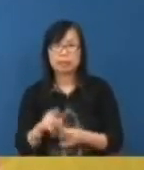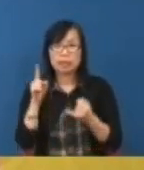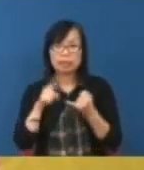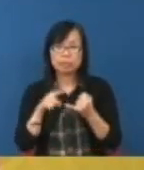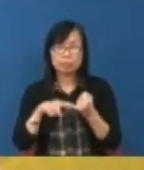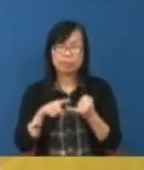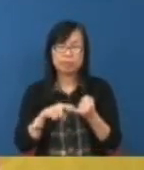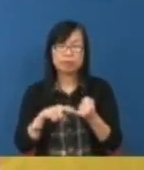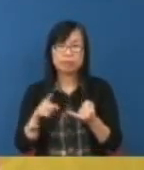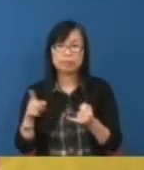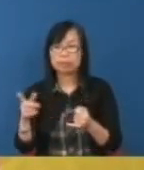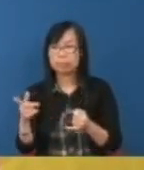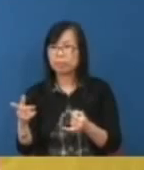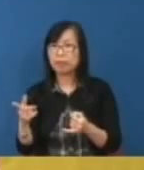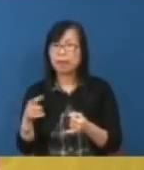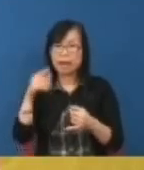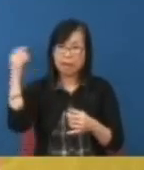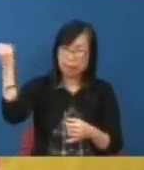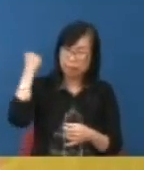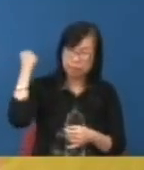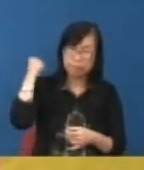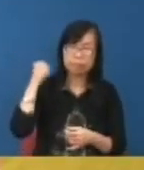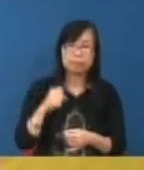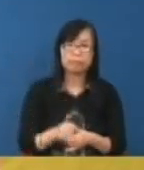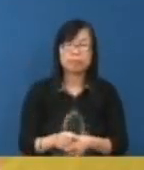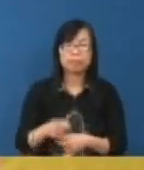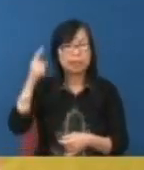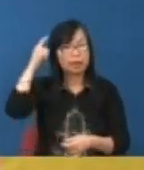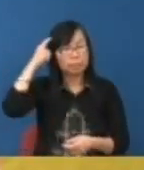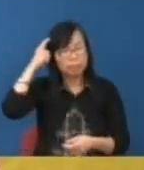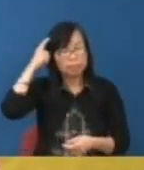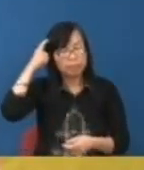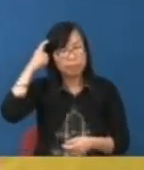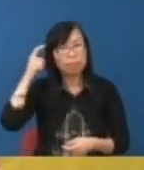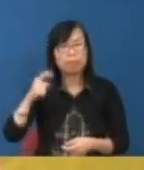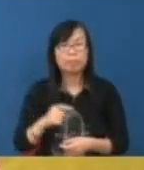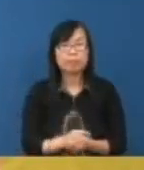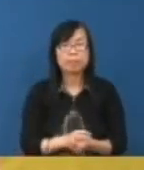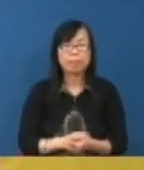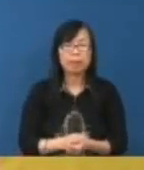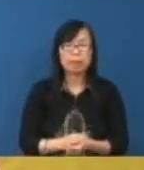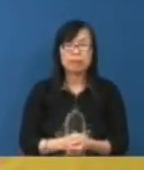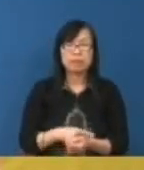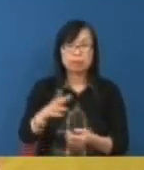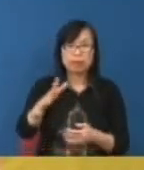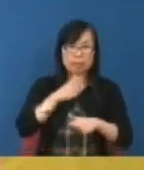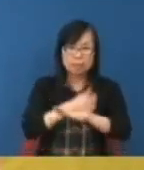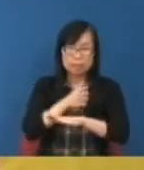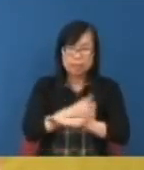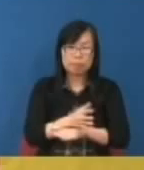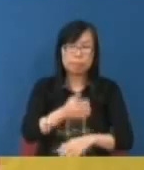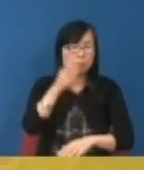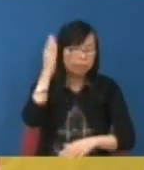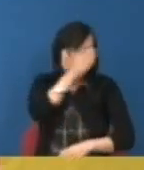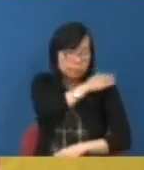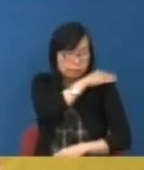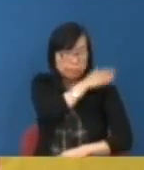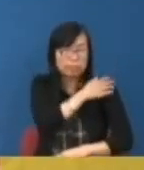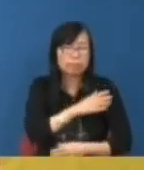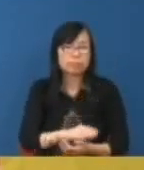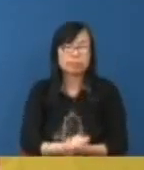來嚟嘅人，佢覺得無論係能力啊、智慧啊，甚至佢落到嚟對於呢個社會造成一種負擔啊，又或